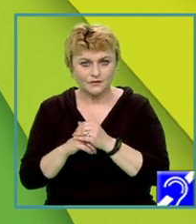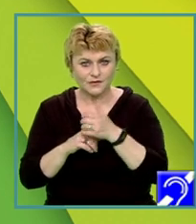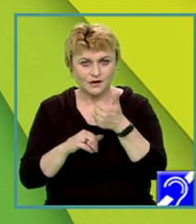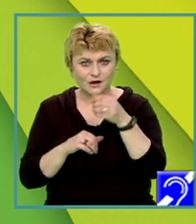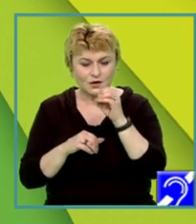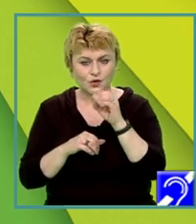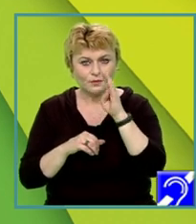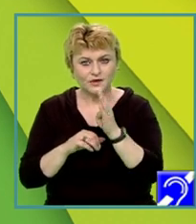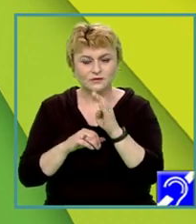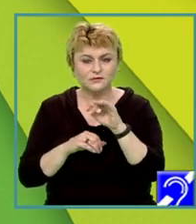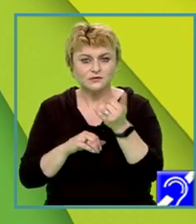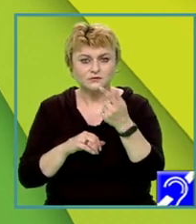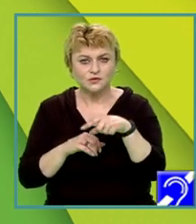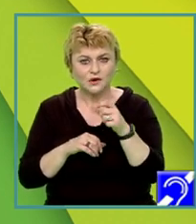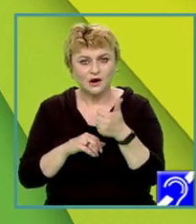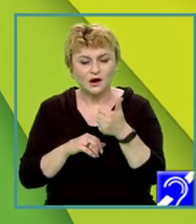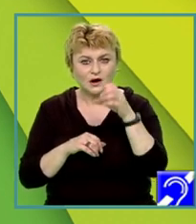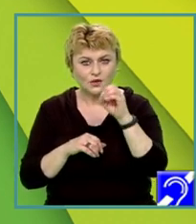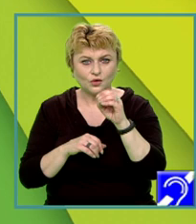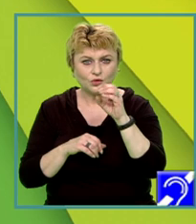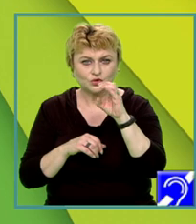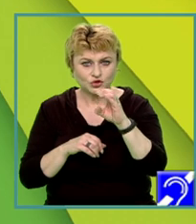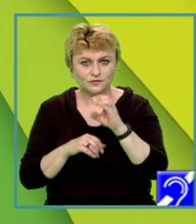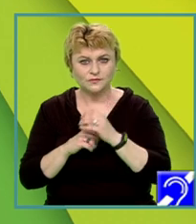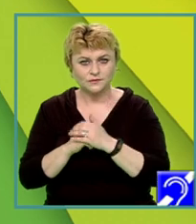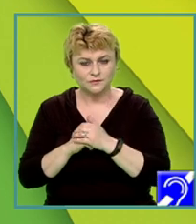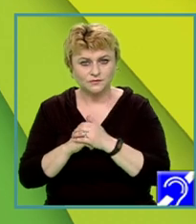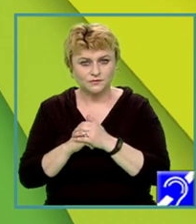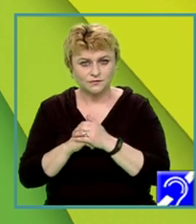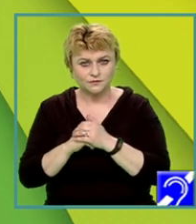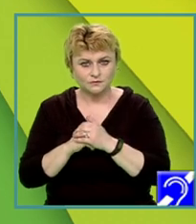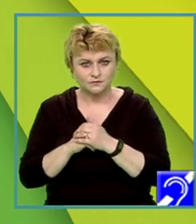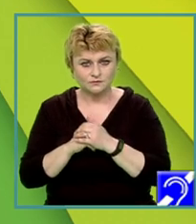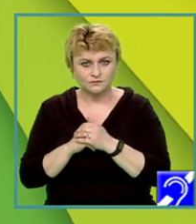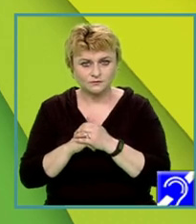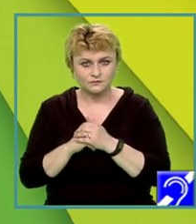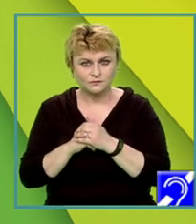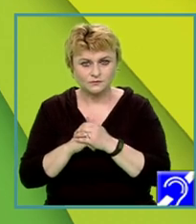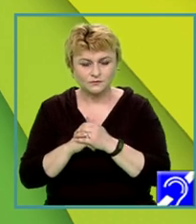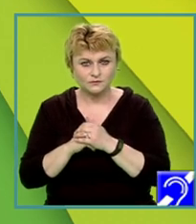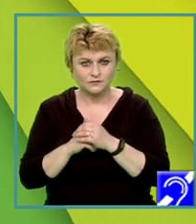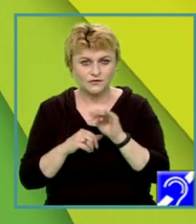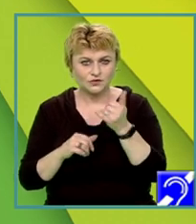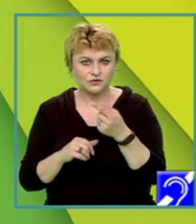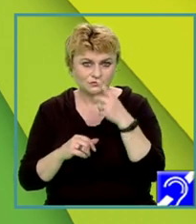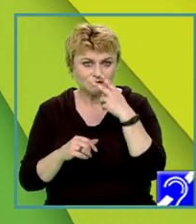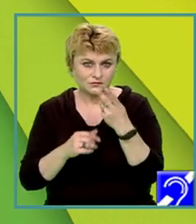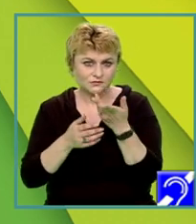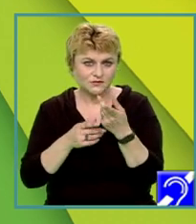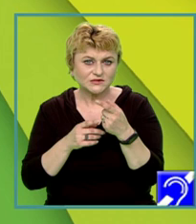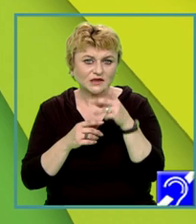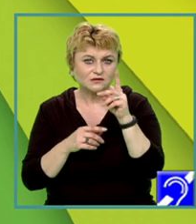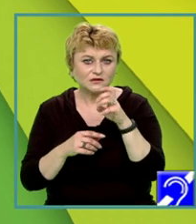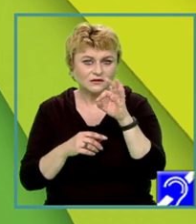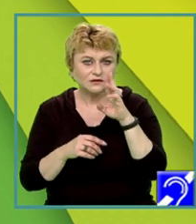lui boc procedam la fel cu bisectoarea o n care și ea va determina cu laturile